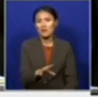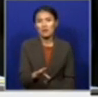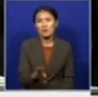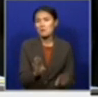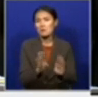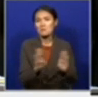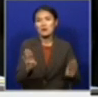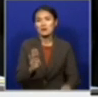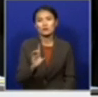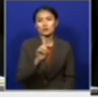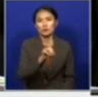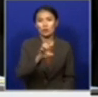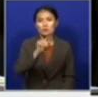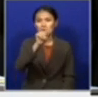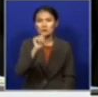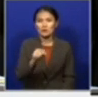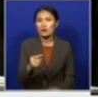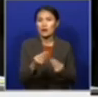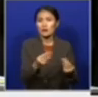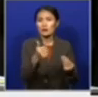ตั้งบริษัทนำเที่ยวได้